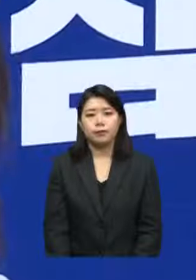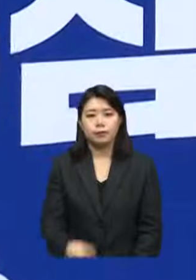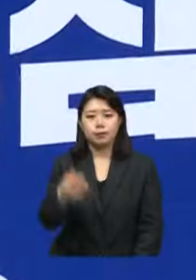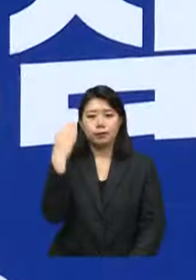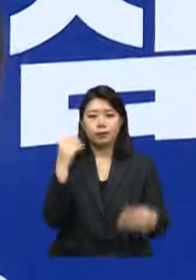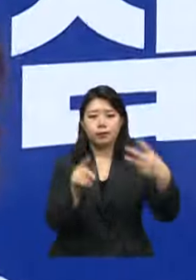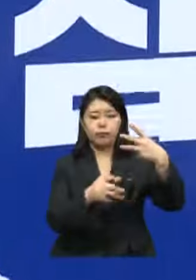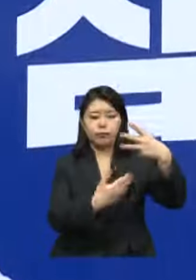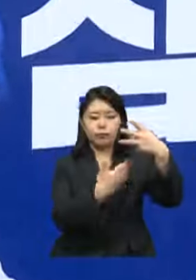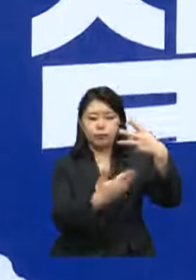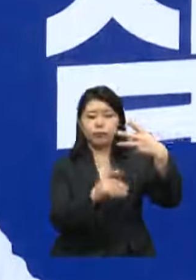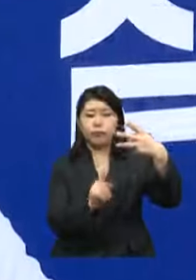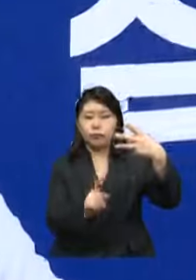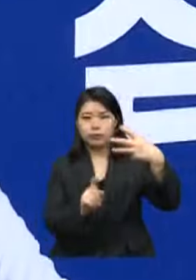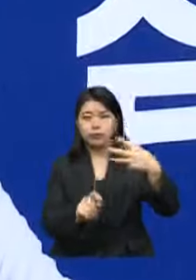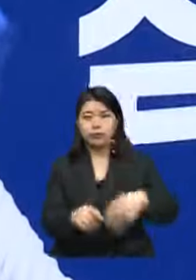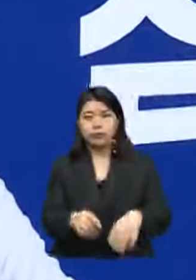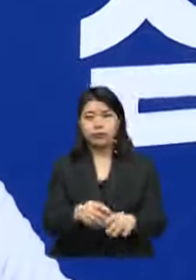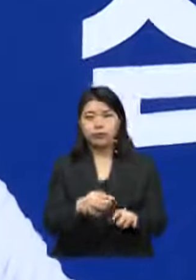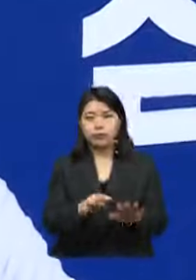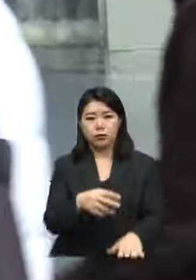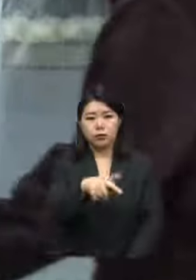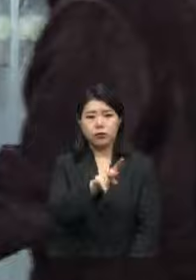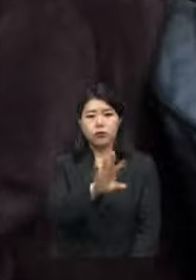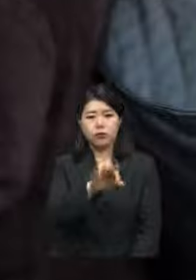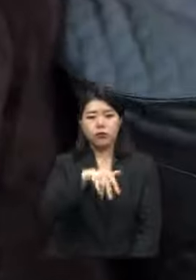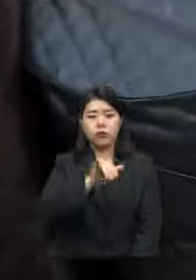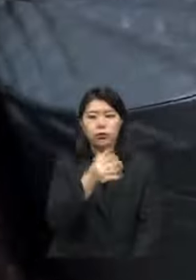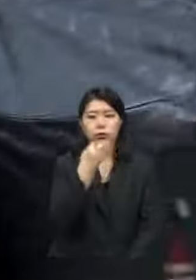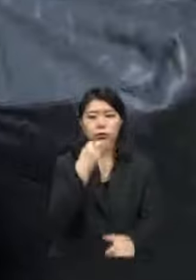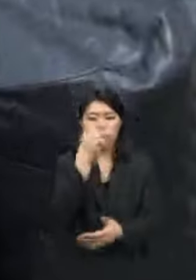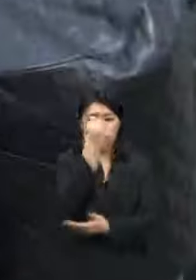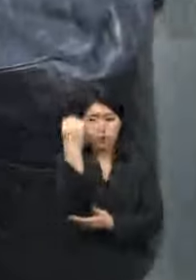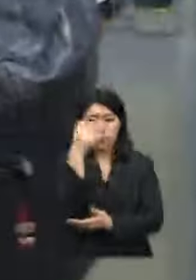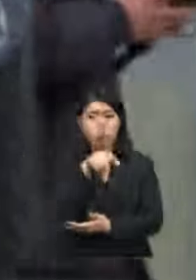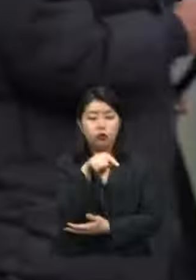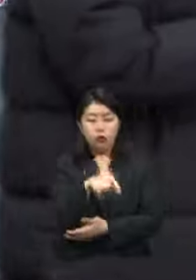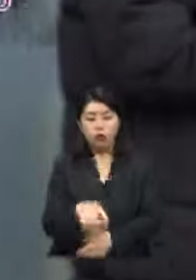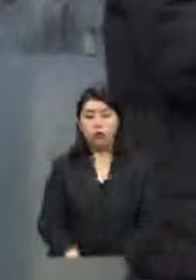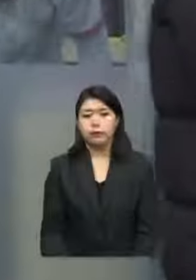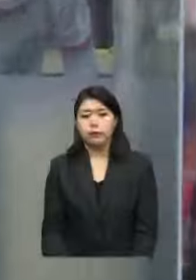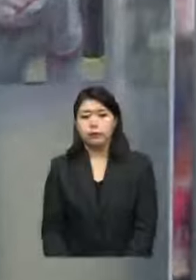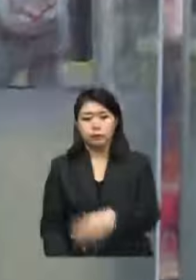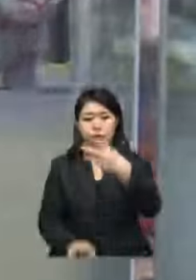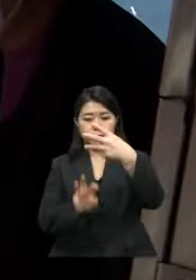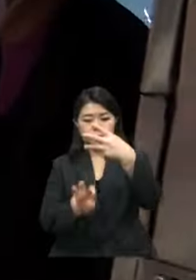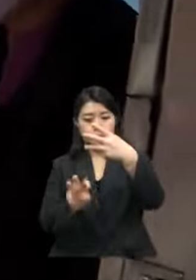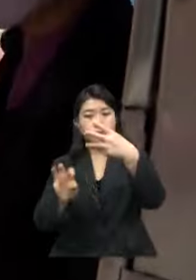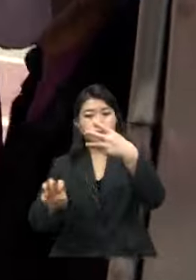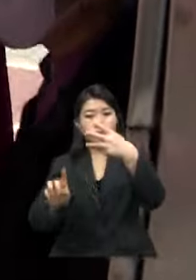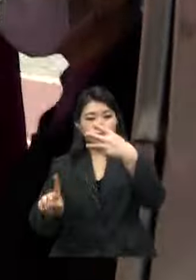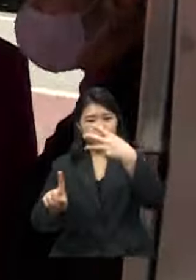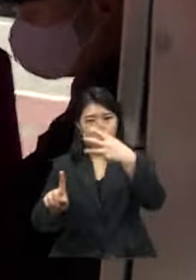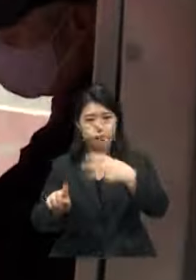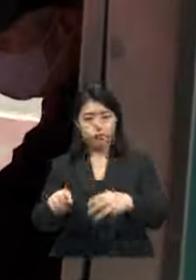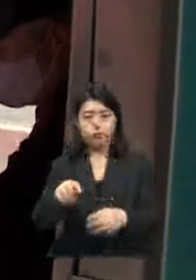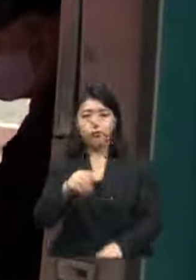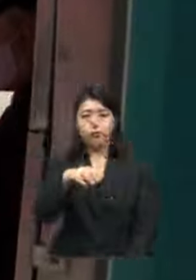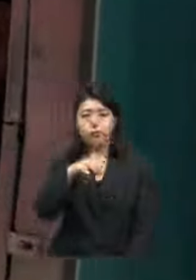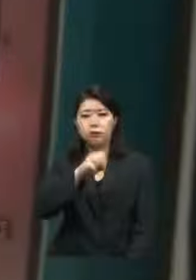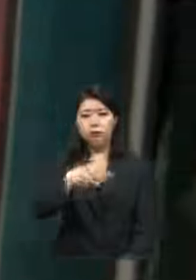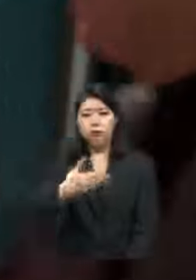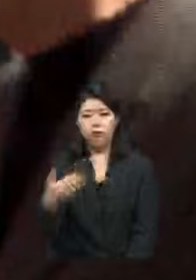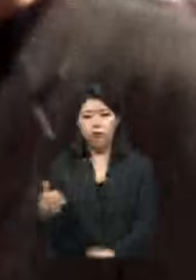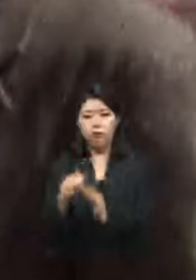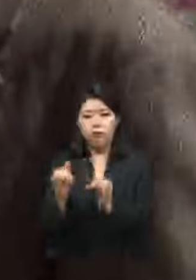3월 9일과 10일 경기일보가 미디어 리서치에 의뢰한 조사와 30일과 31일 양평 시민의 소리가